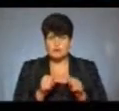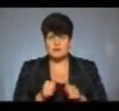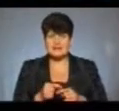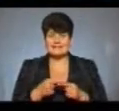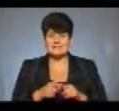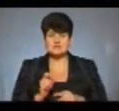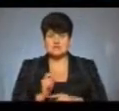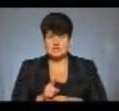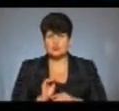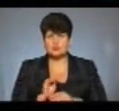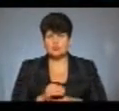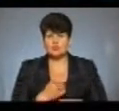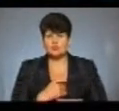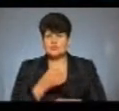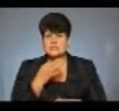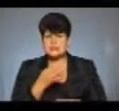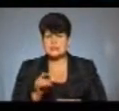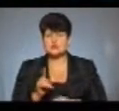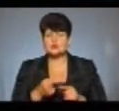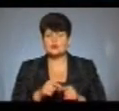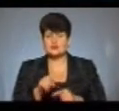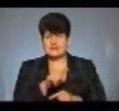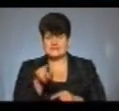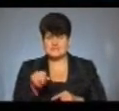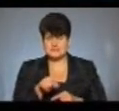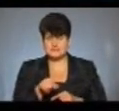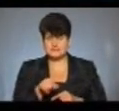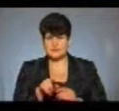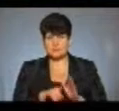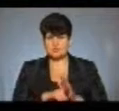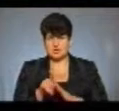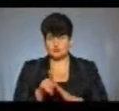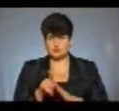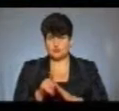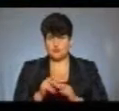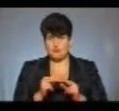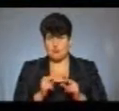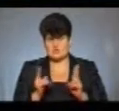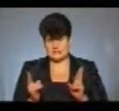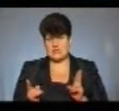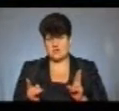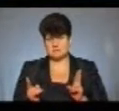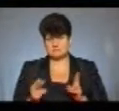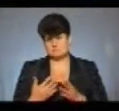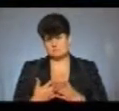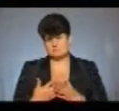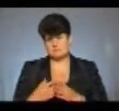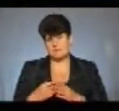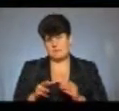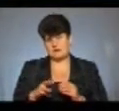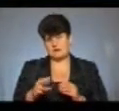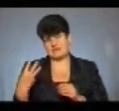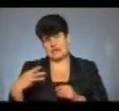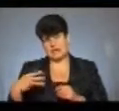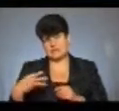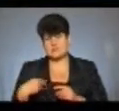завдання. Додатково хочу сказати, що оці з початку моста, десь метрів 30,